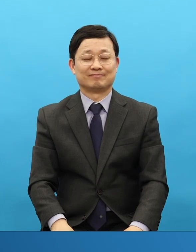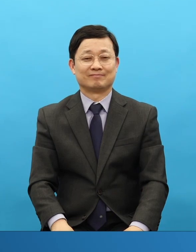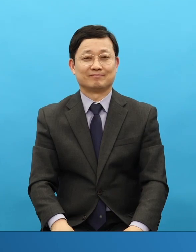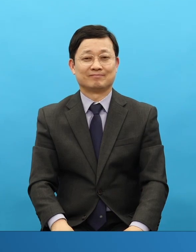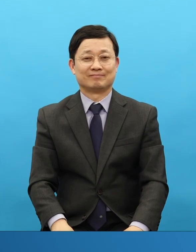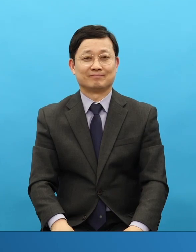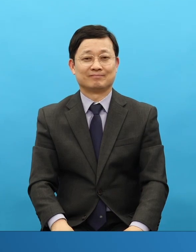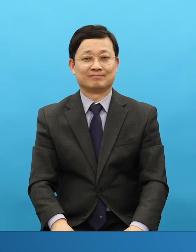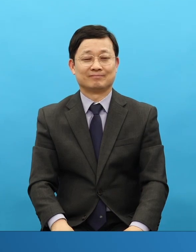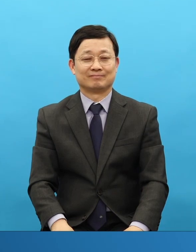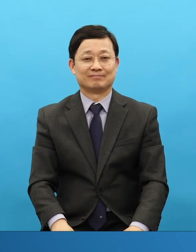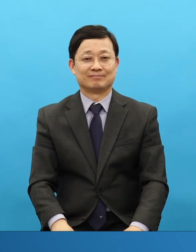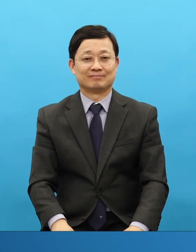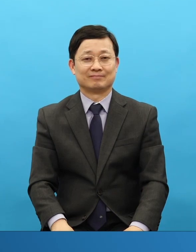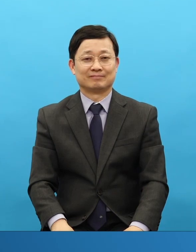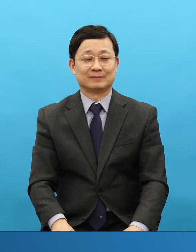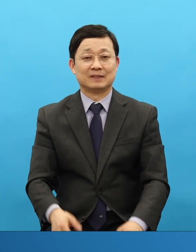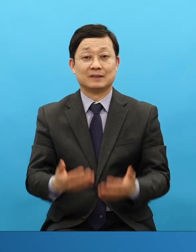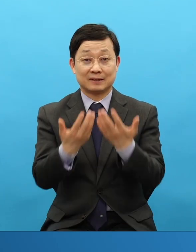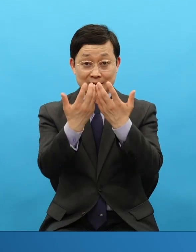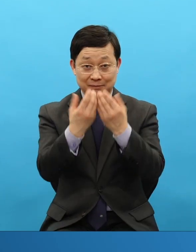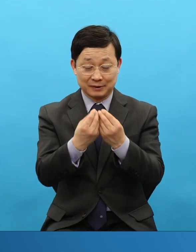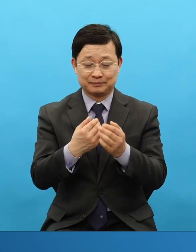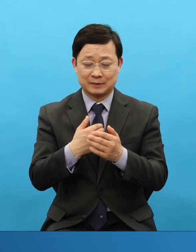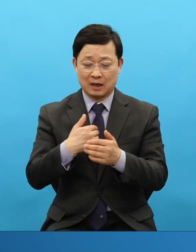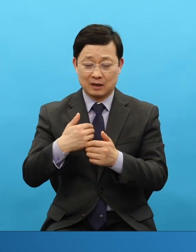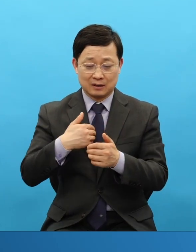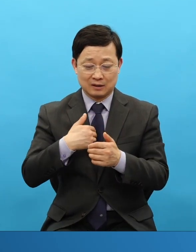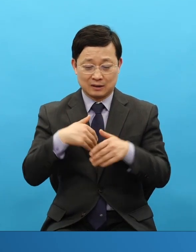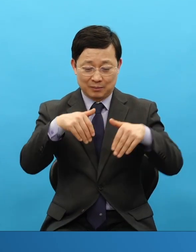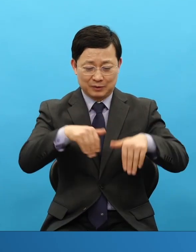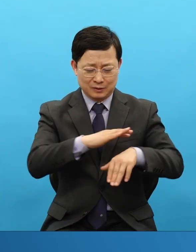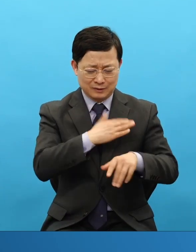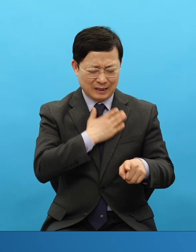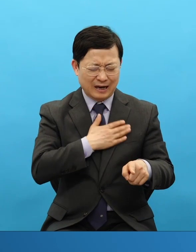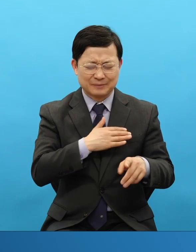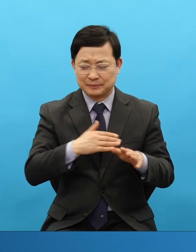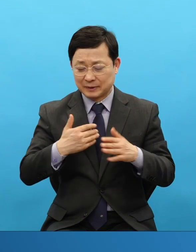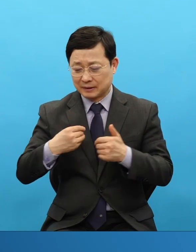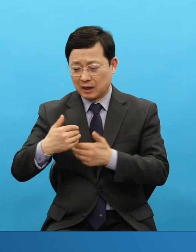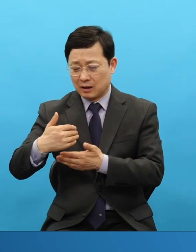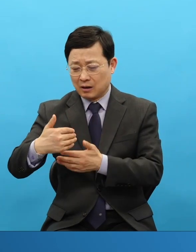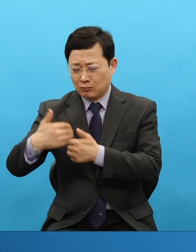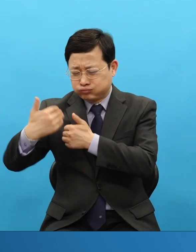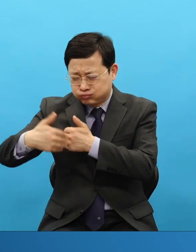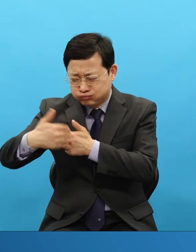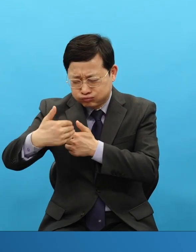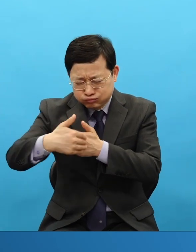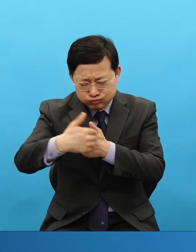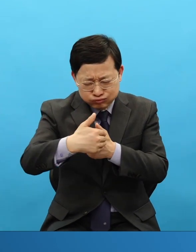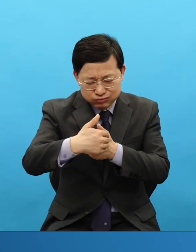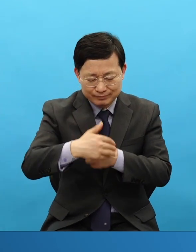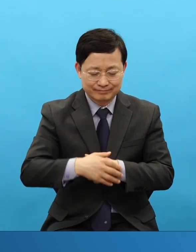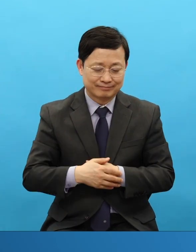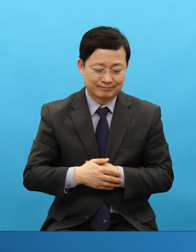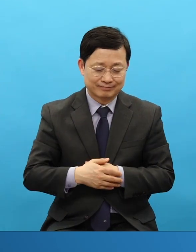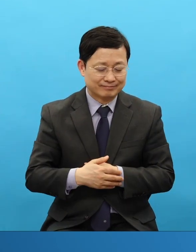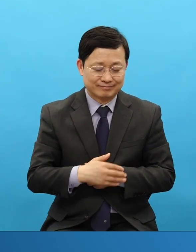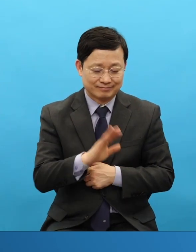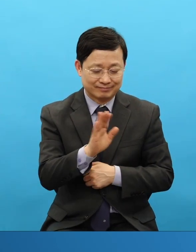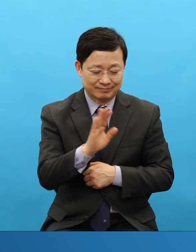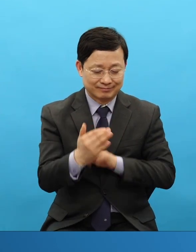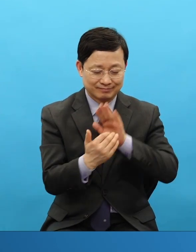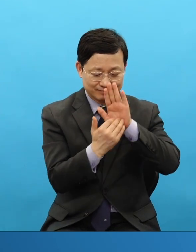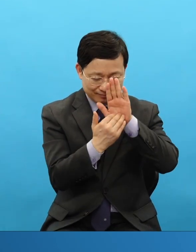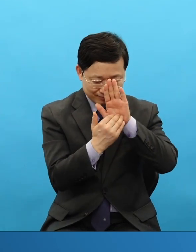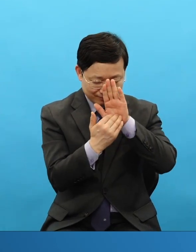많은 요청 들어옵니다. 거의 안 합니다. As my secretaries know this, but so many requests come in, but I don't listen to any of 거의 them. 안 합니다. I usually don't